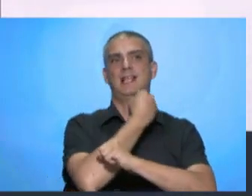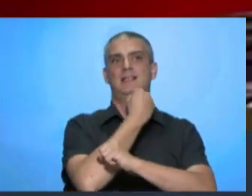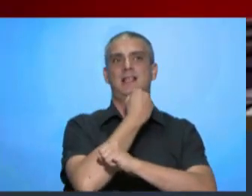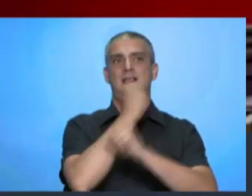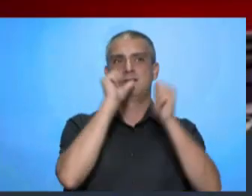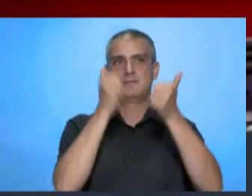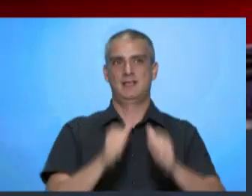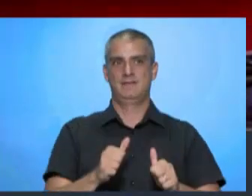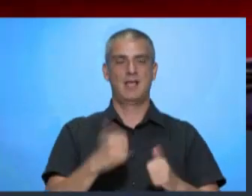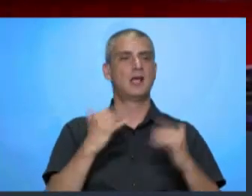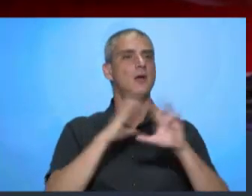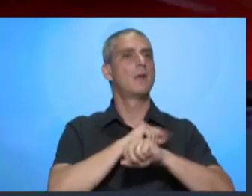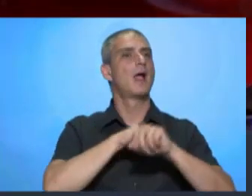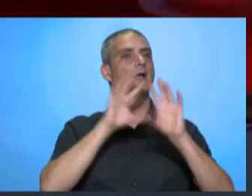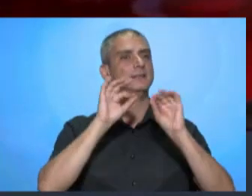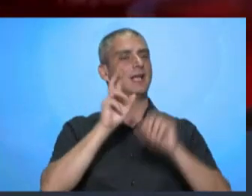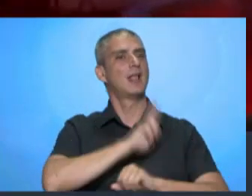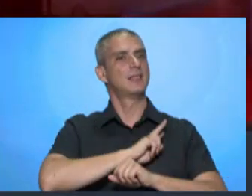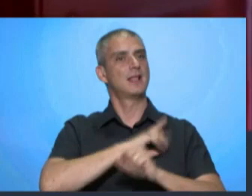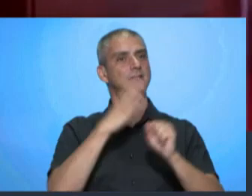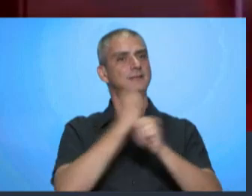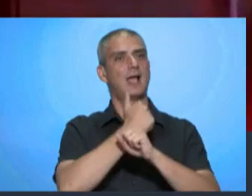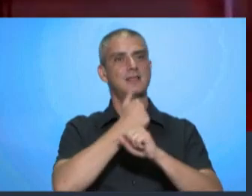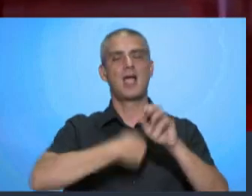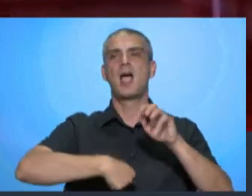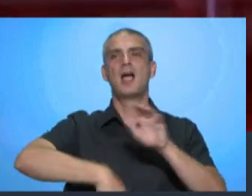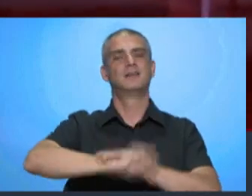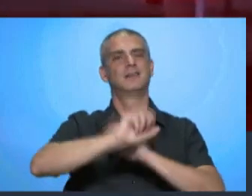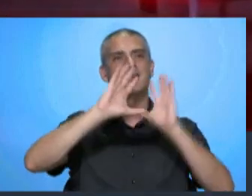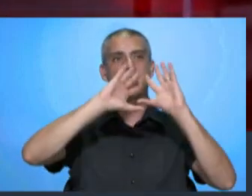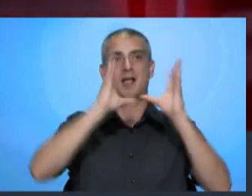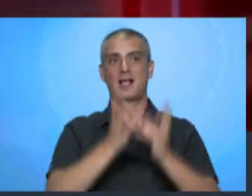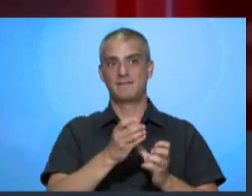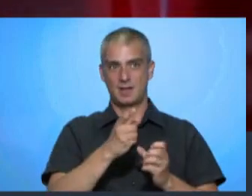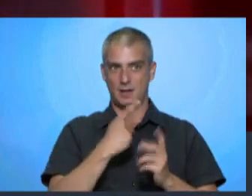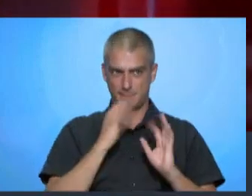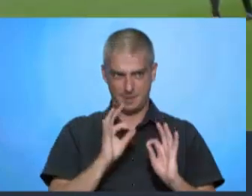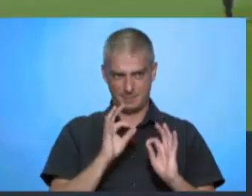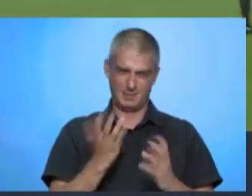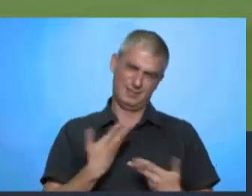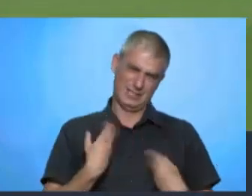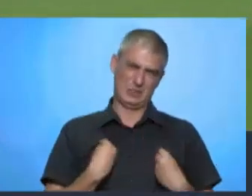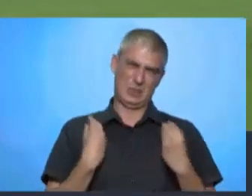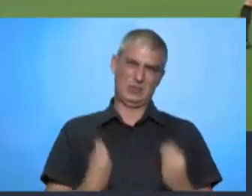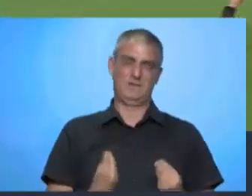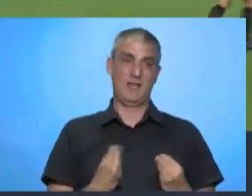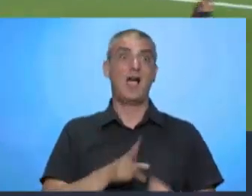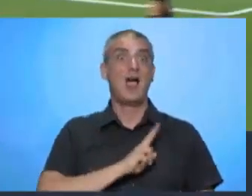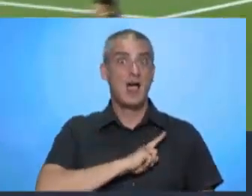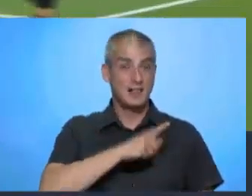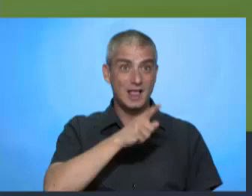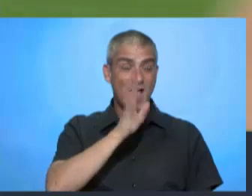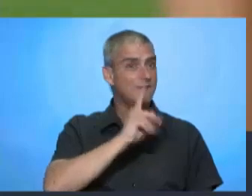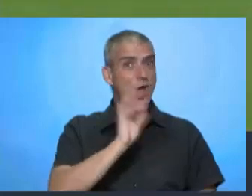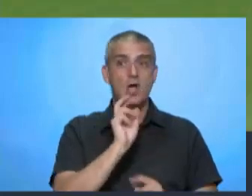העולם. Tonight at 10, England have won the Football World Cup. Come on, guys, give me a break. אנגליה, אנחנו מזכירים, אפילו